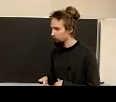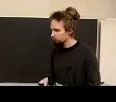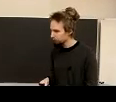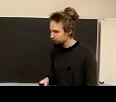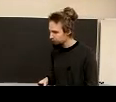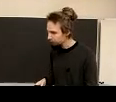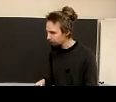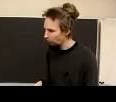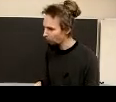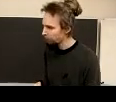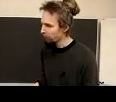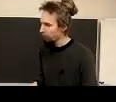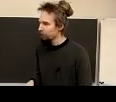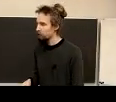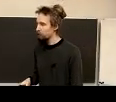muihin.